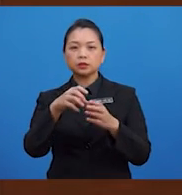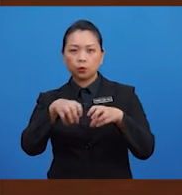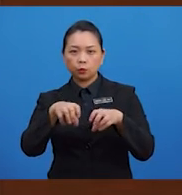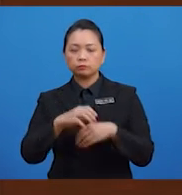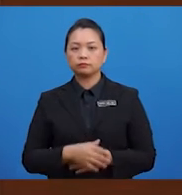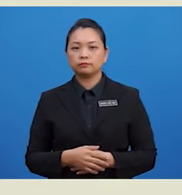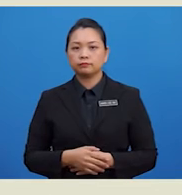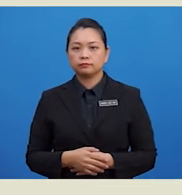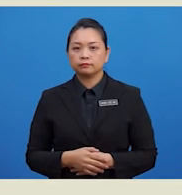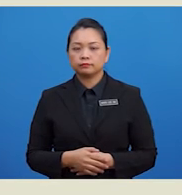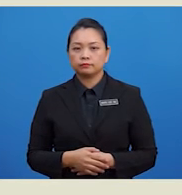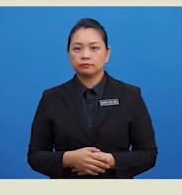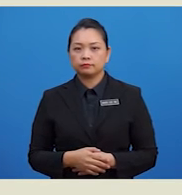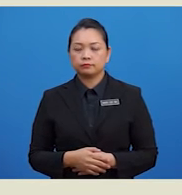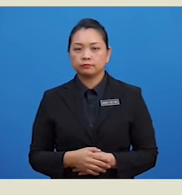telur.